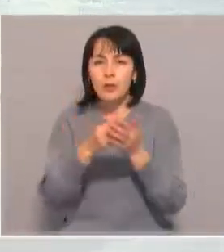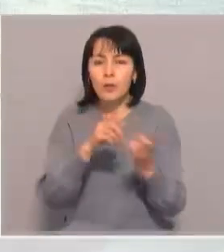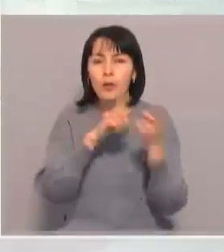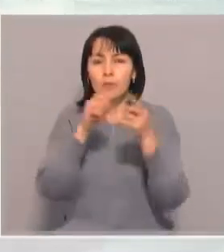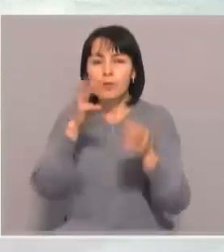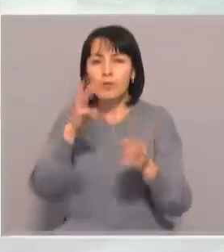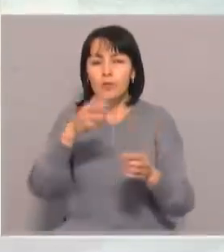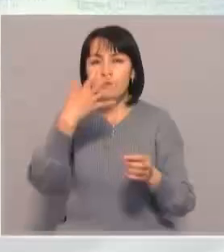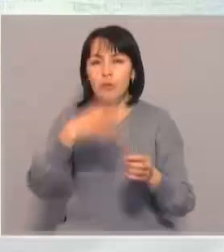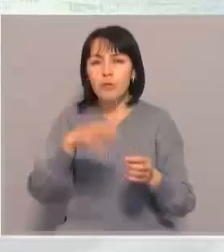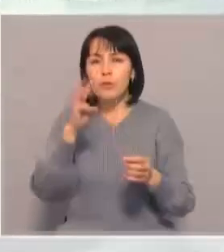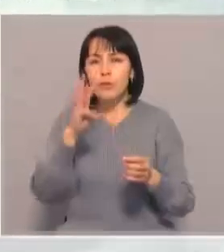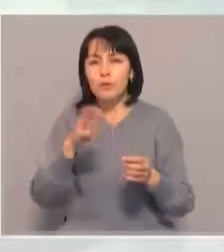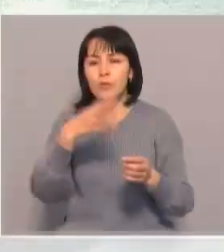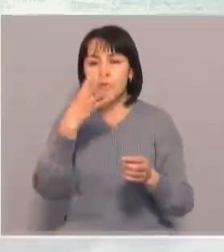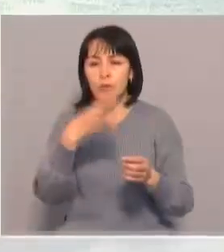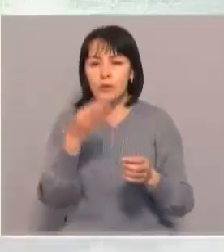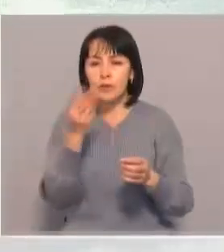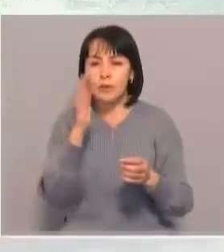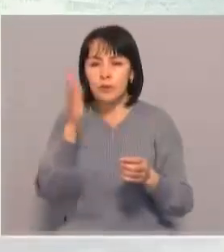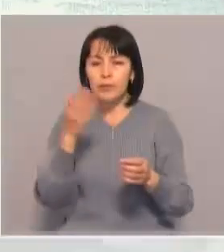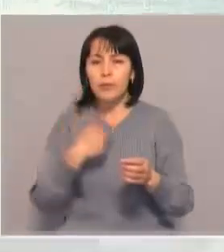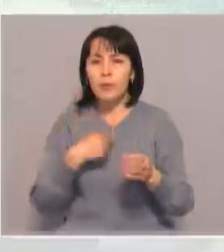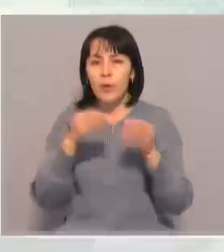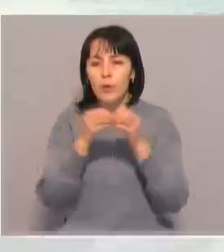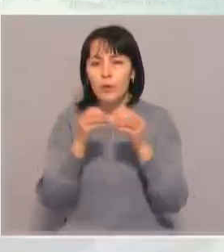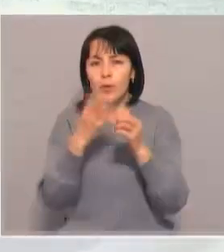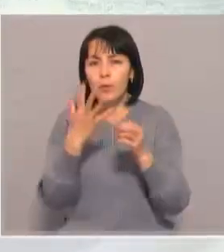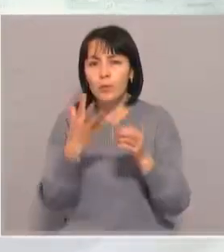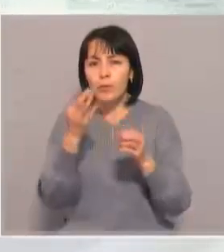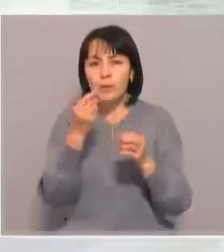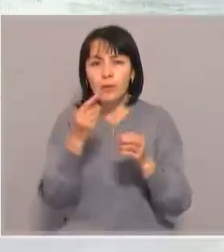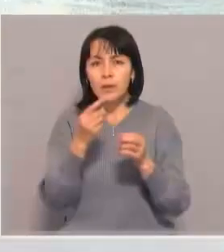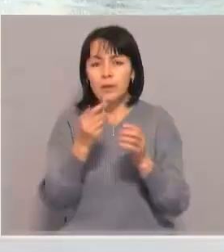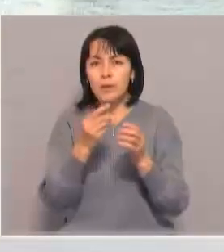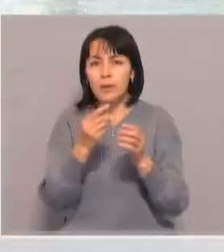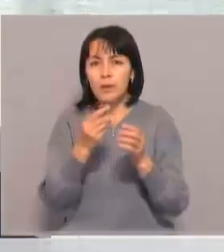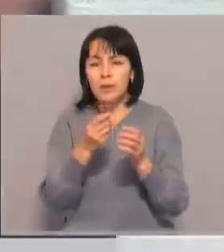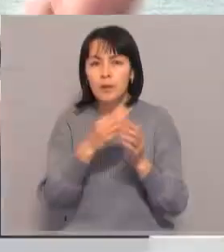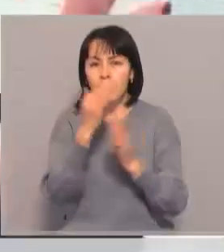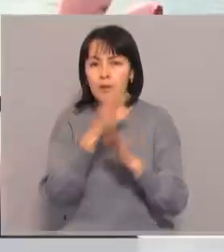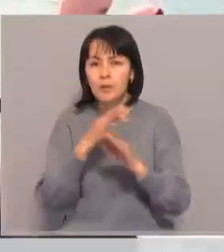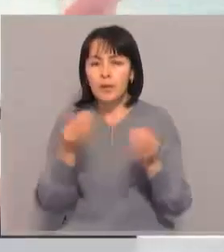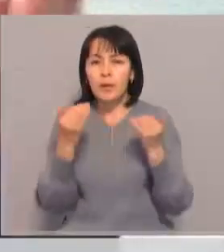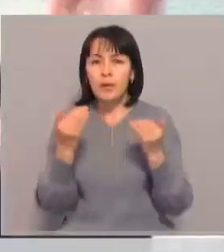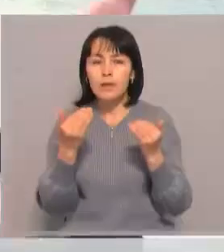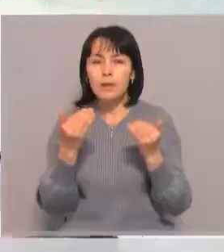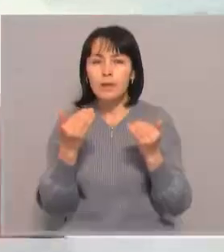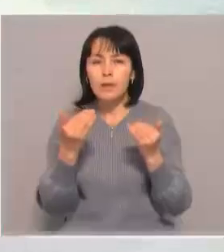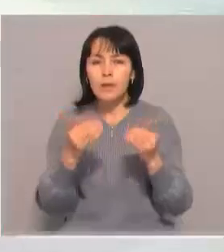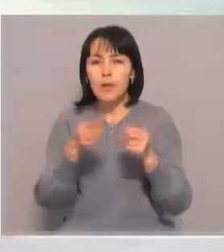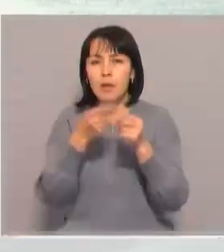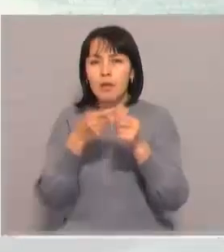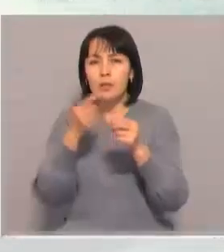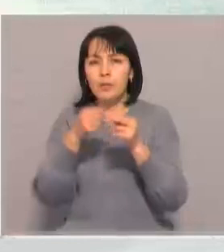барғанша 350-340 теңге болады мен жолымды қосқанда. Сонда мен 10 теңге, 15 теңгені артық қоя алмаймын. Ол масқара ғой. Қазір мен сәбізге баратырмыз, картошкаға